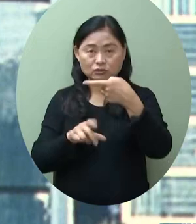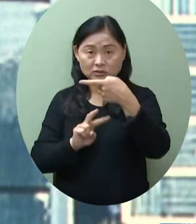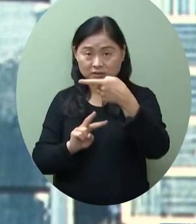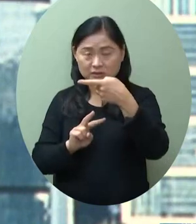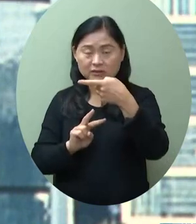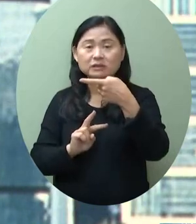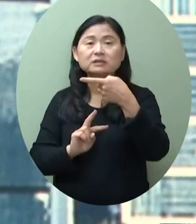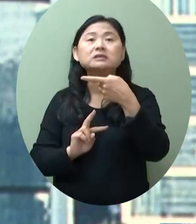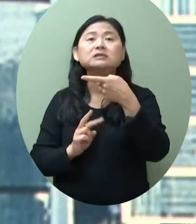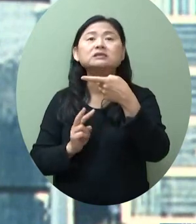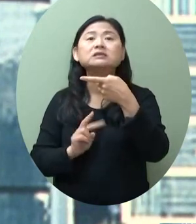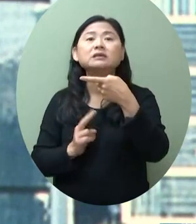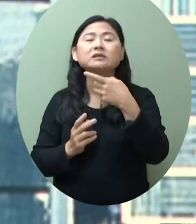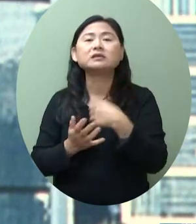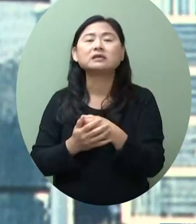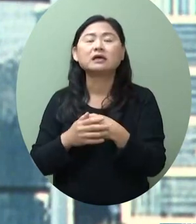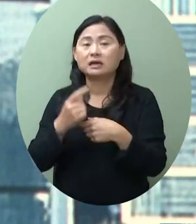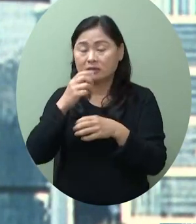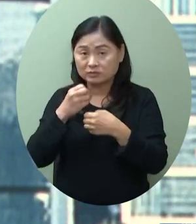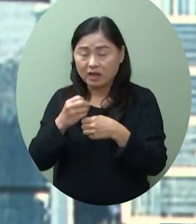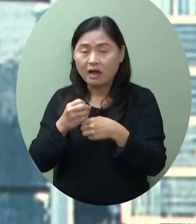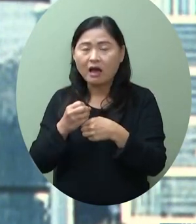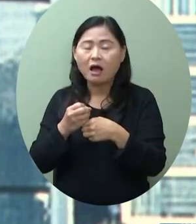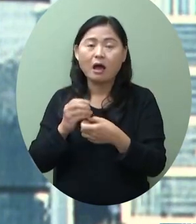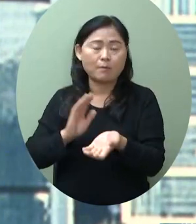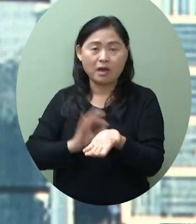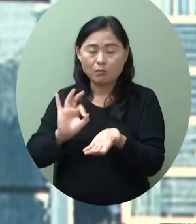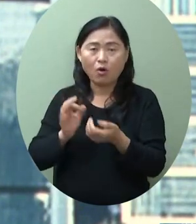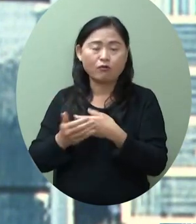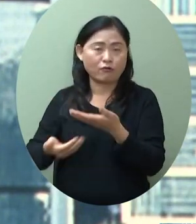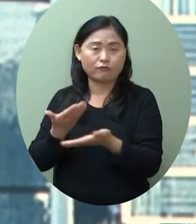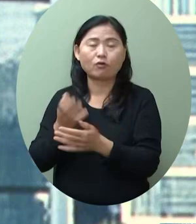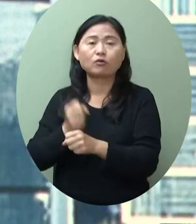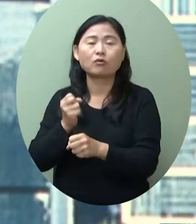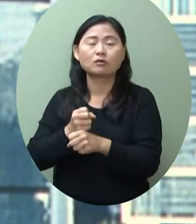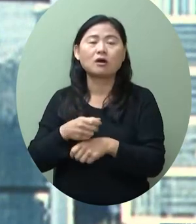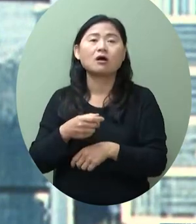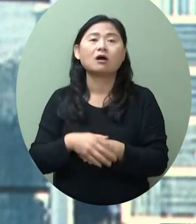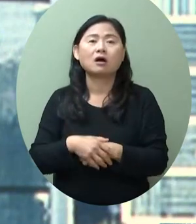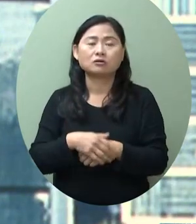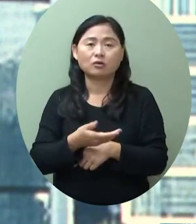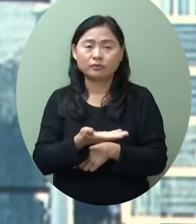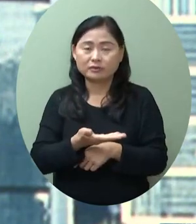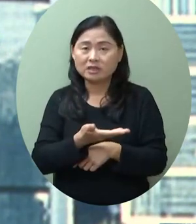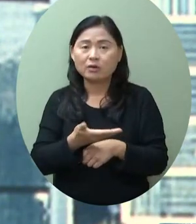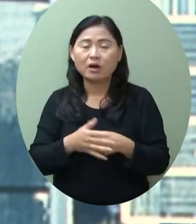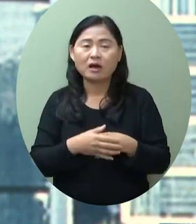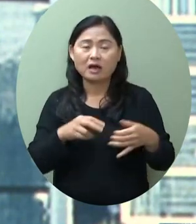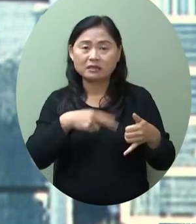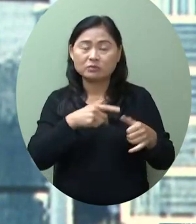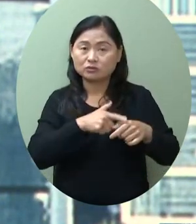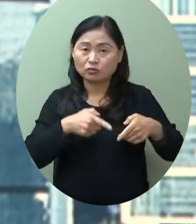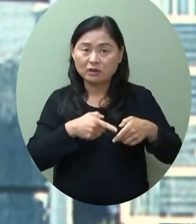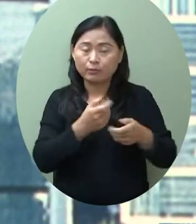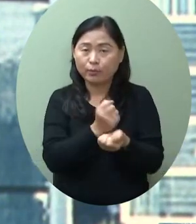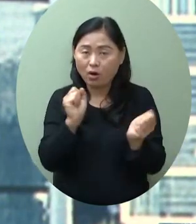攞到陰性嘅結果咧，佢可以恢復返工履職。但對於呢幾位喺檢疫中心